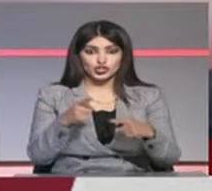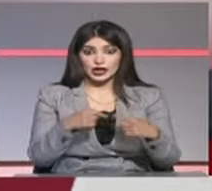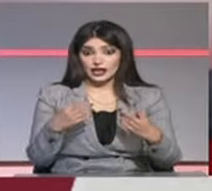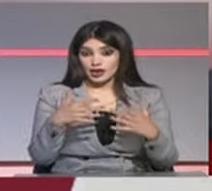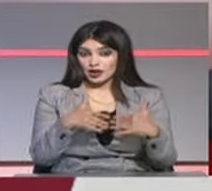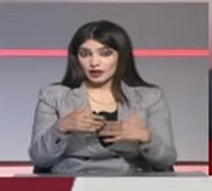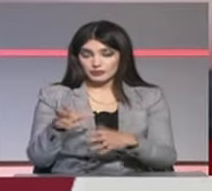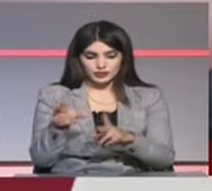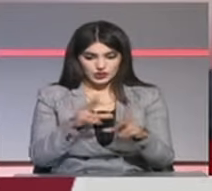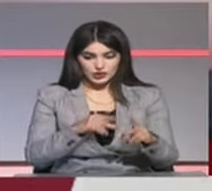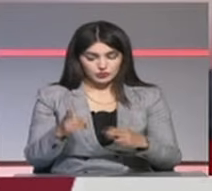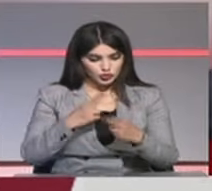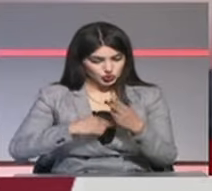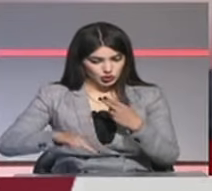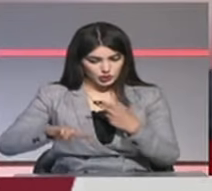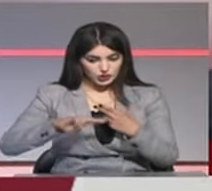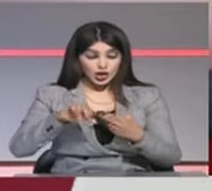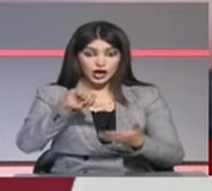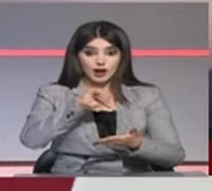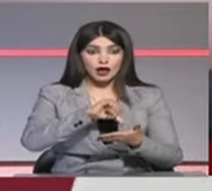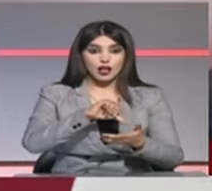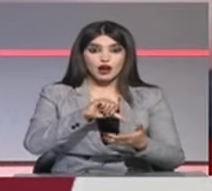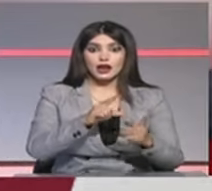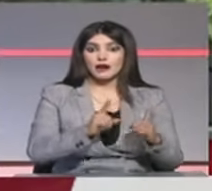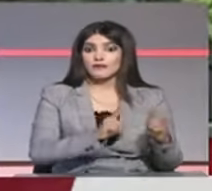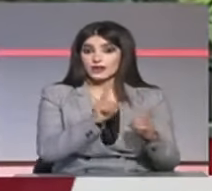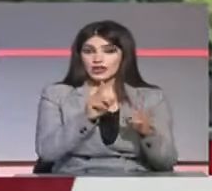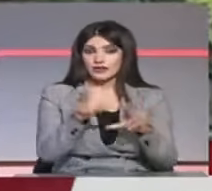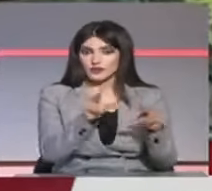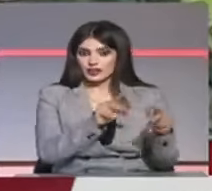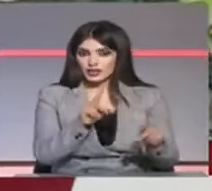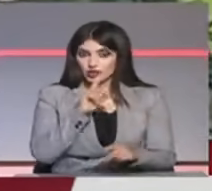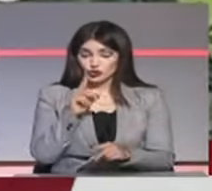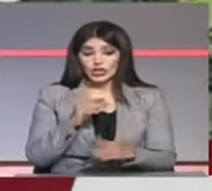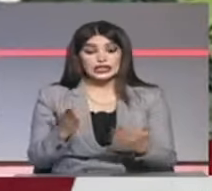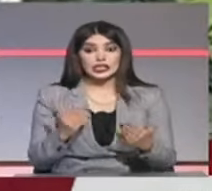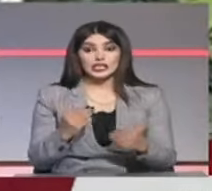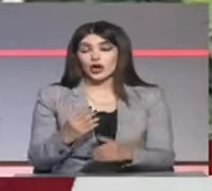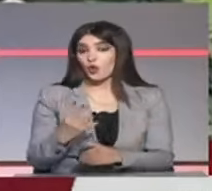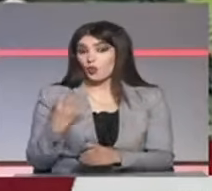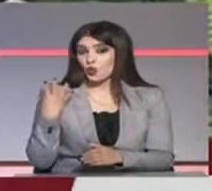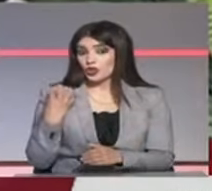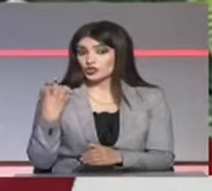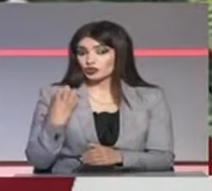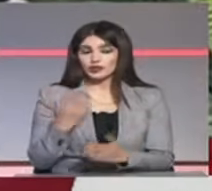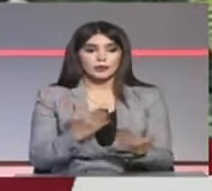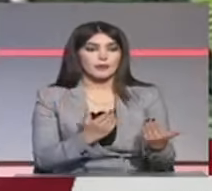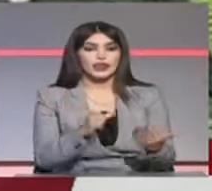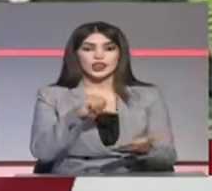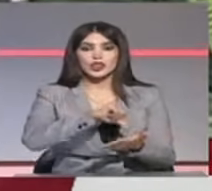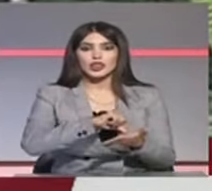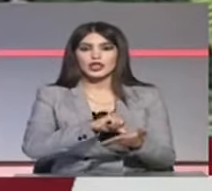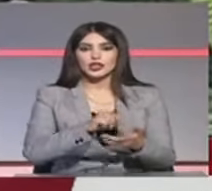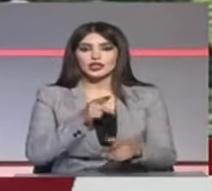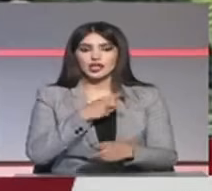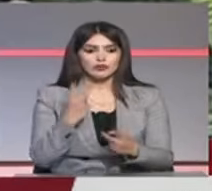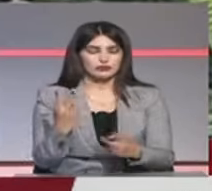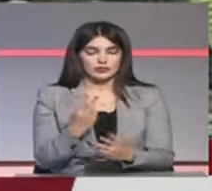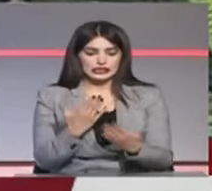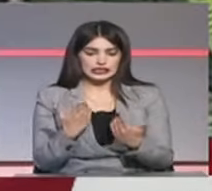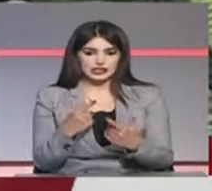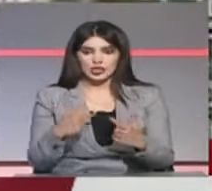حتى ترد عليها ايران بالمثل وفيما تنتظر واشنطن من طهران اكثر برغماتيه من اشارات